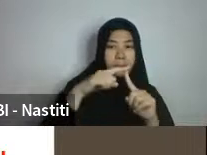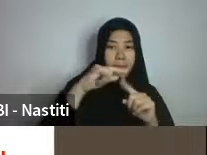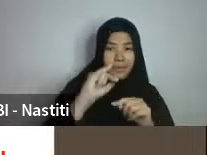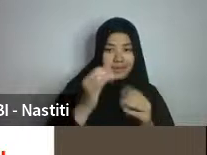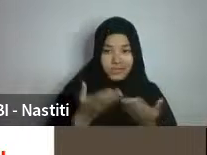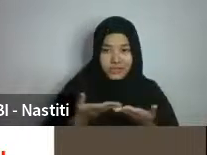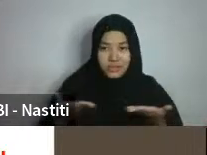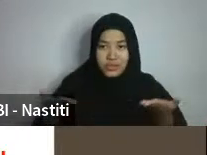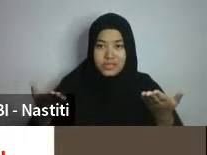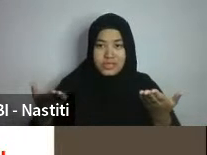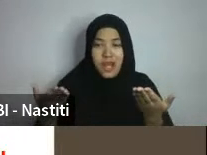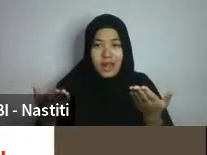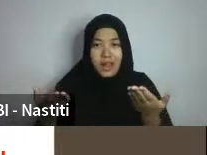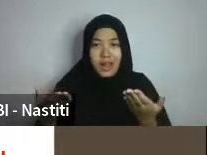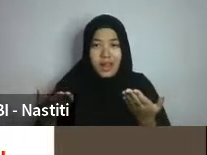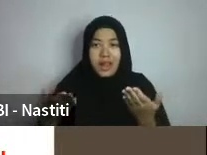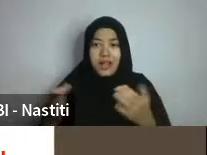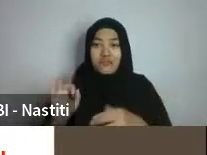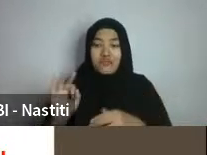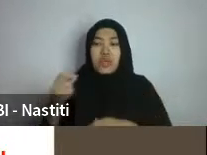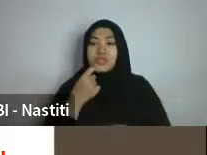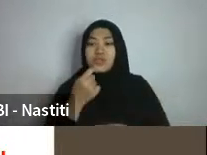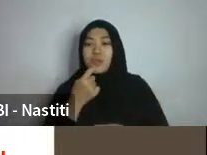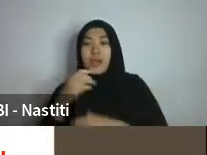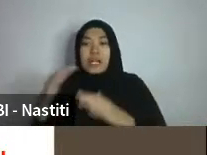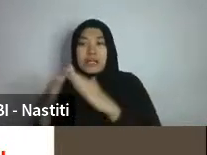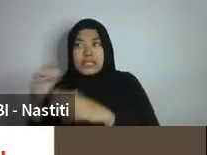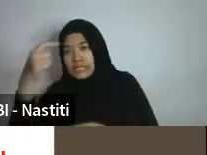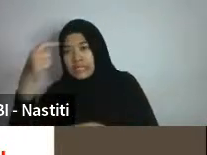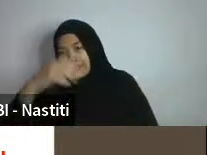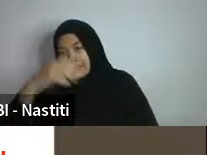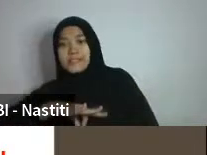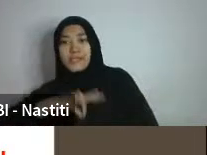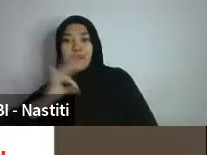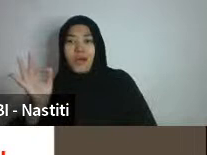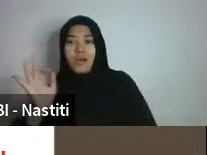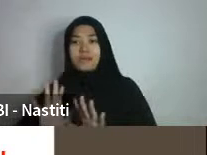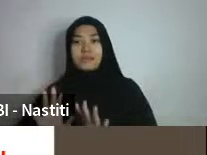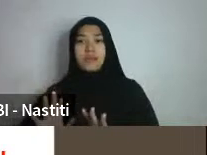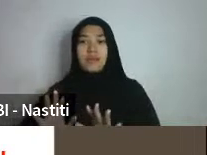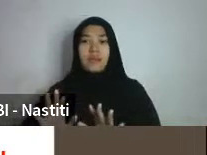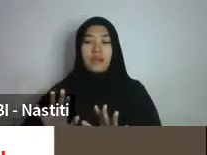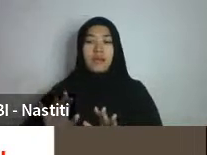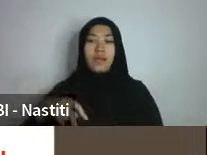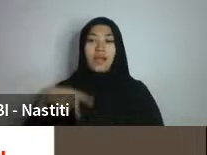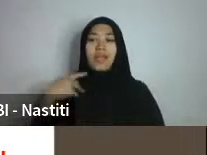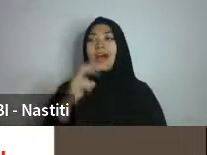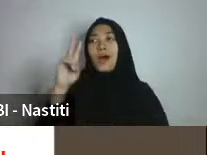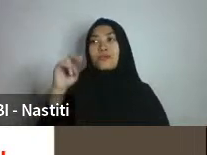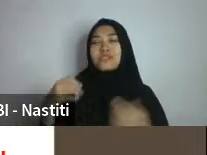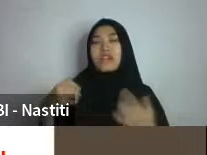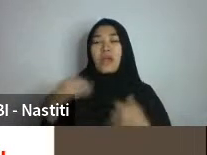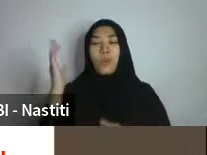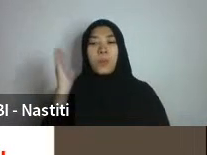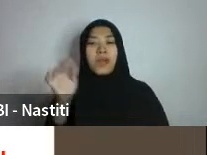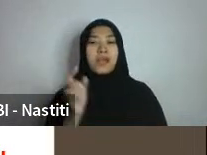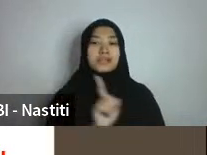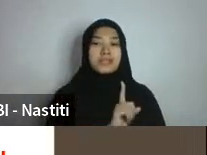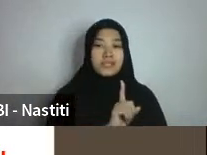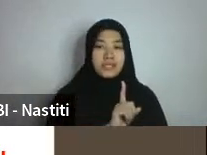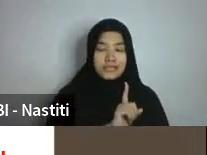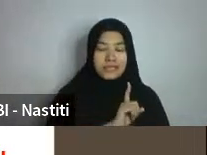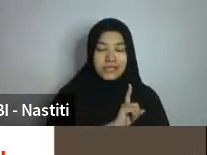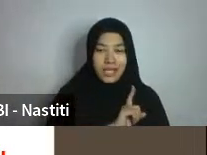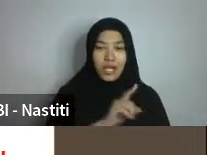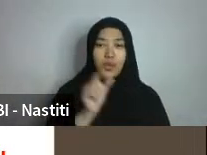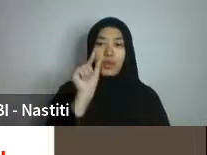tersendiri, butuh satu webinar sendiri ini membicarakan situasi di panti-panti sosial di Indonesia. Yang terperangkap di panti-panti